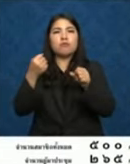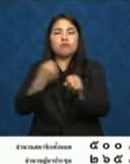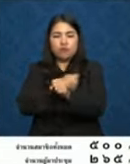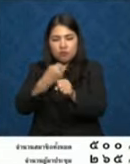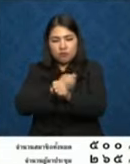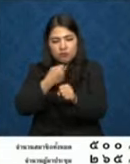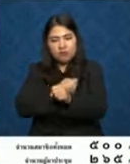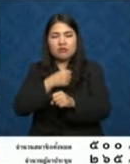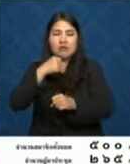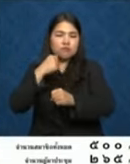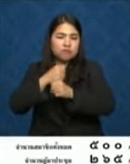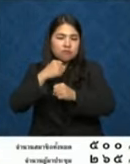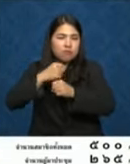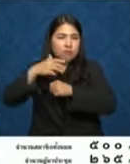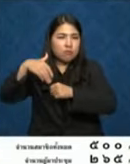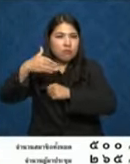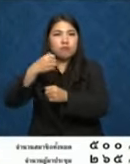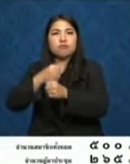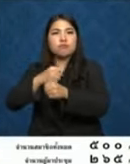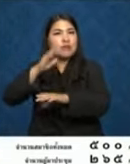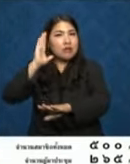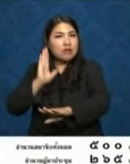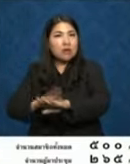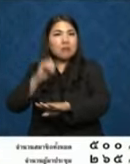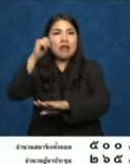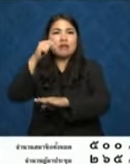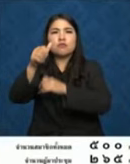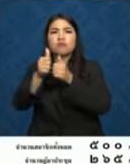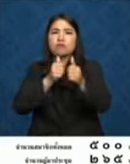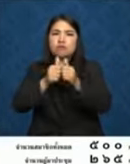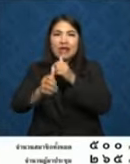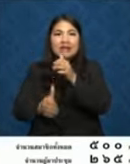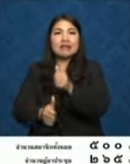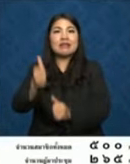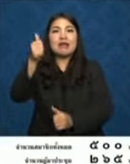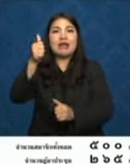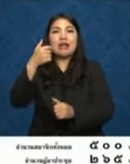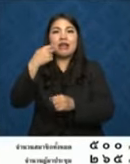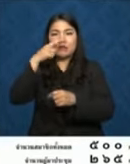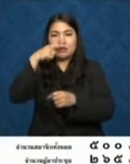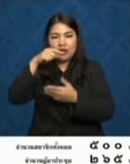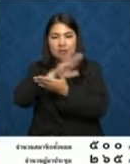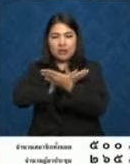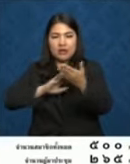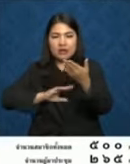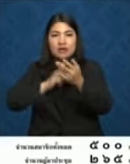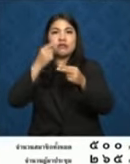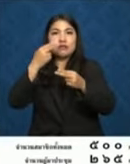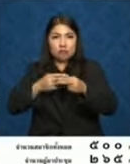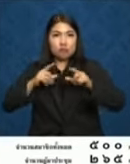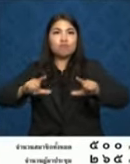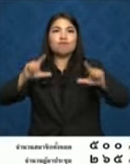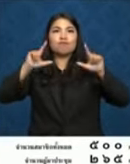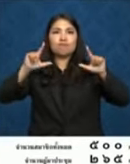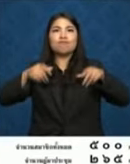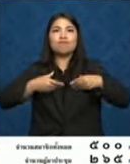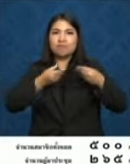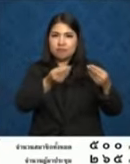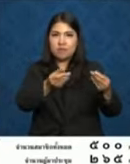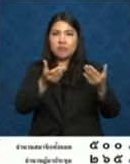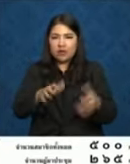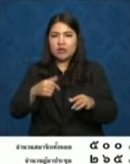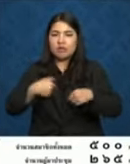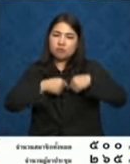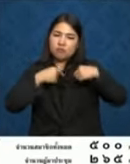เพื่อให้เกิดความชำนาญและคว้ารางวัลชนะเลิศเพื่อสร้างชื่อเสียงให้กับประเทศไทยถึงแม้พวกเขาจะใช้ความพยายามความทุ่มเท